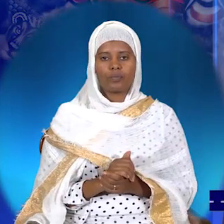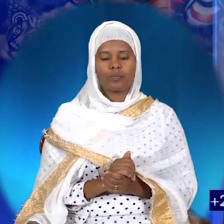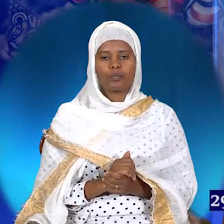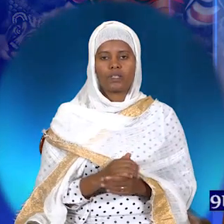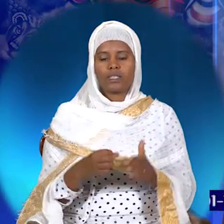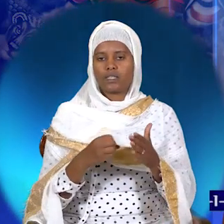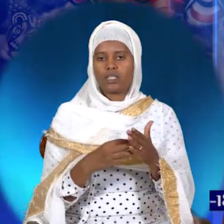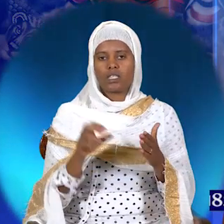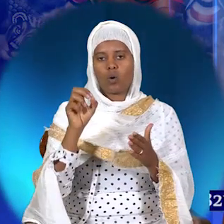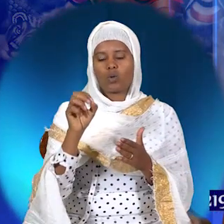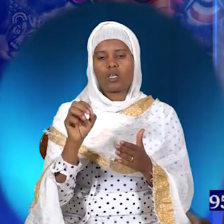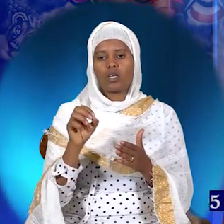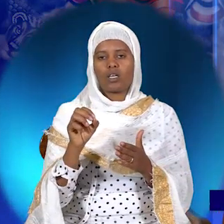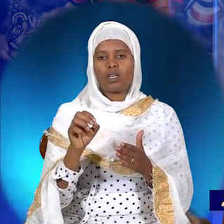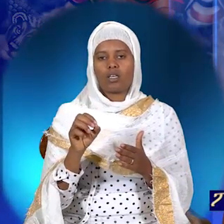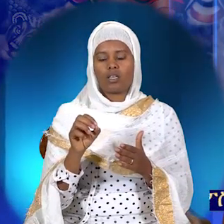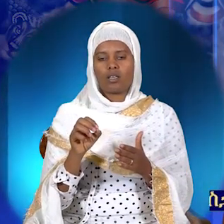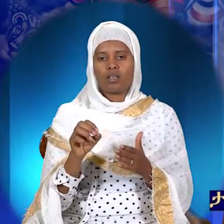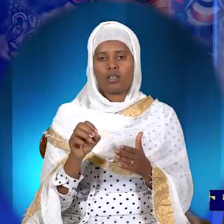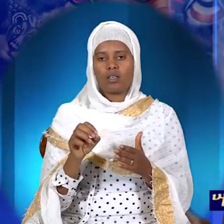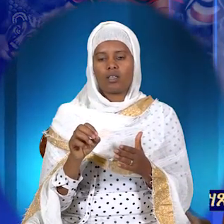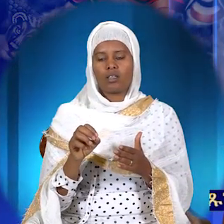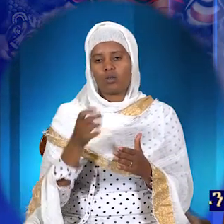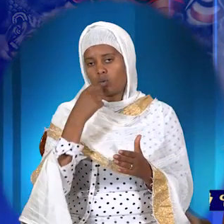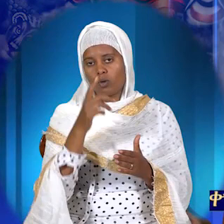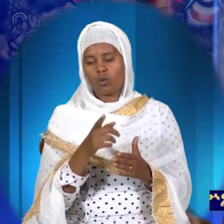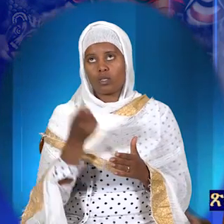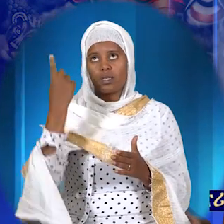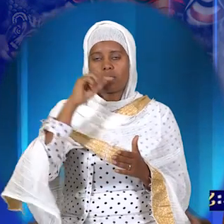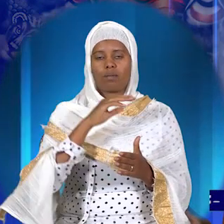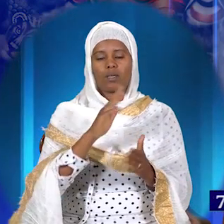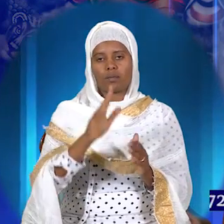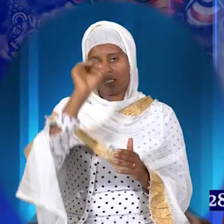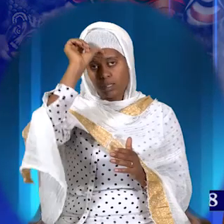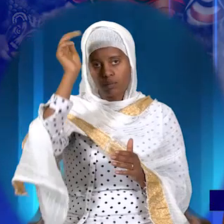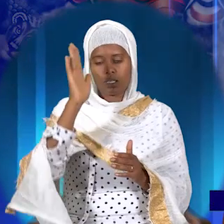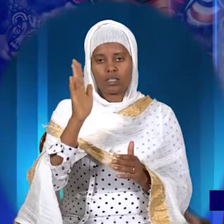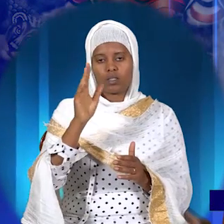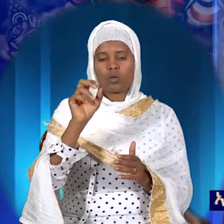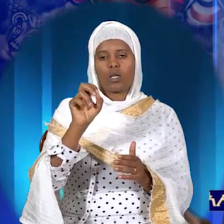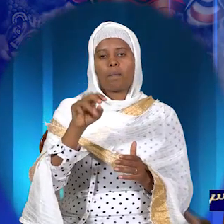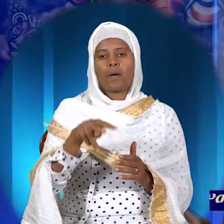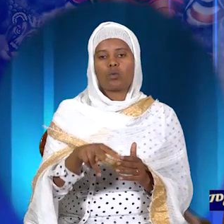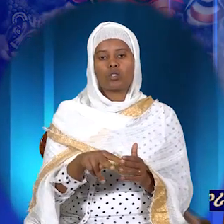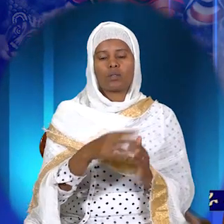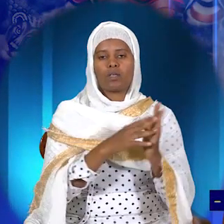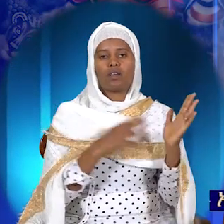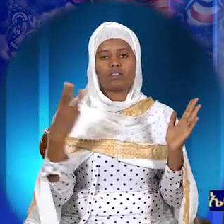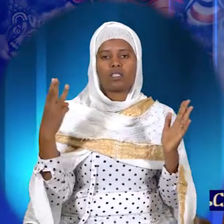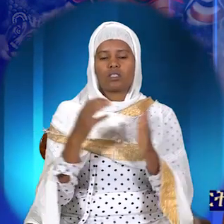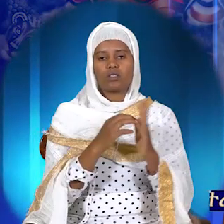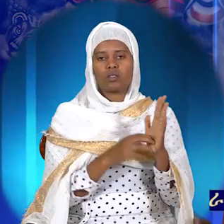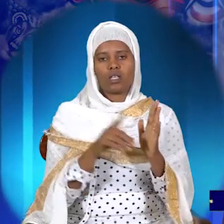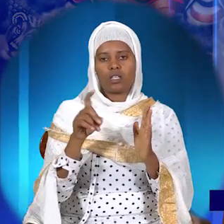ንኽእል ማለት እዩ። ስለዚ ኣብ ወንጀል እውን ጎይታናን መድሓናን ኢየሱስ ክርስቶስ ኣብ ግዜ ጥምቀት ወንጀለ ማቴዎስ ምዕራፍ 3